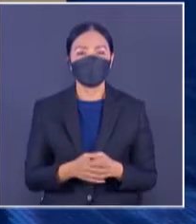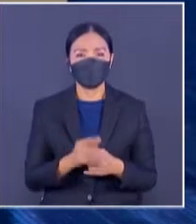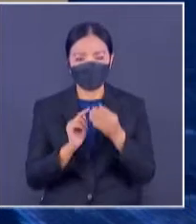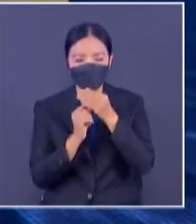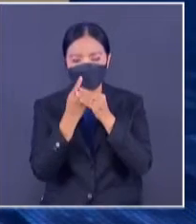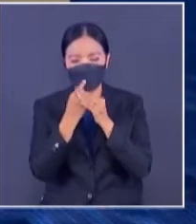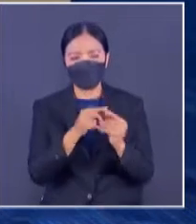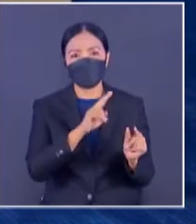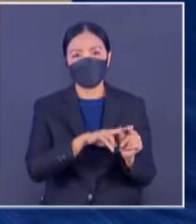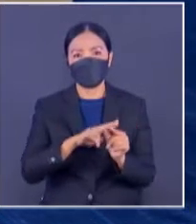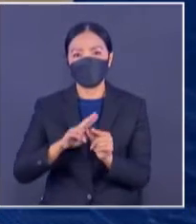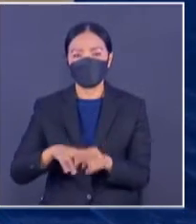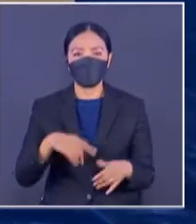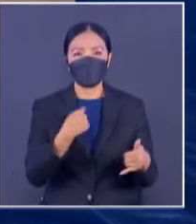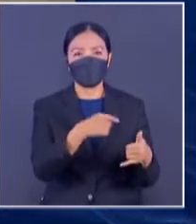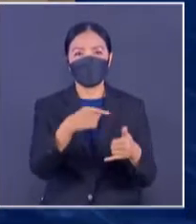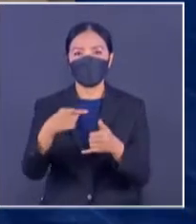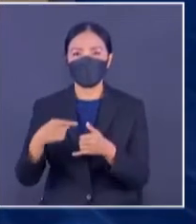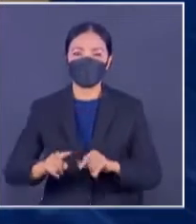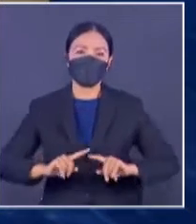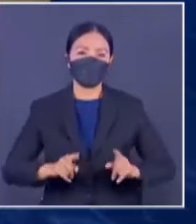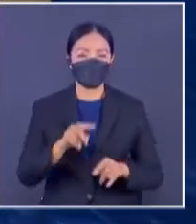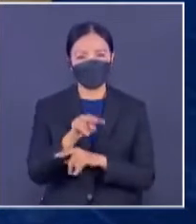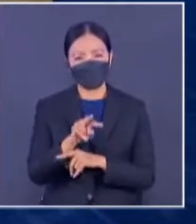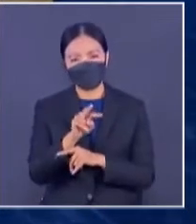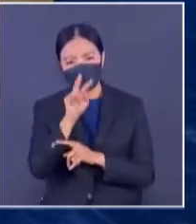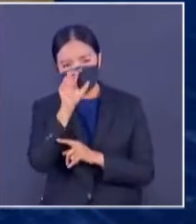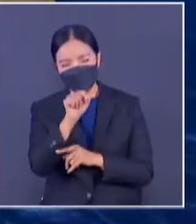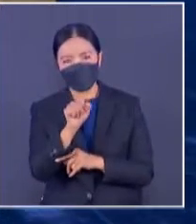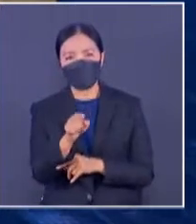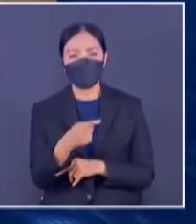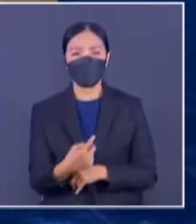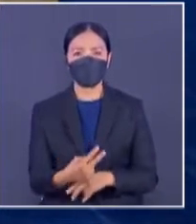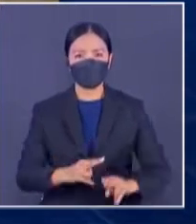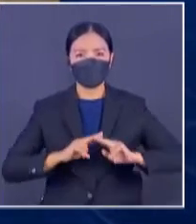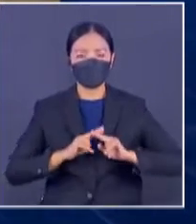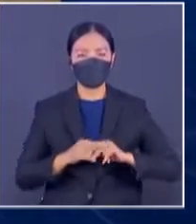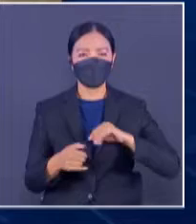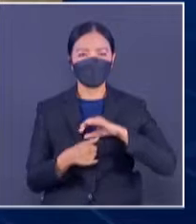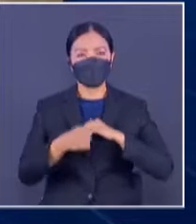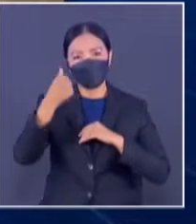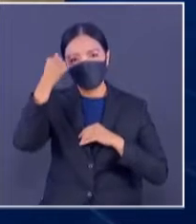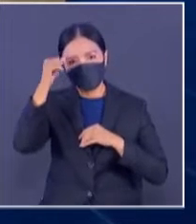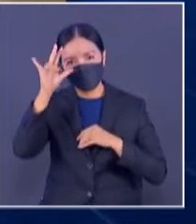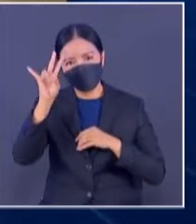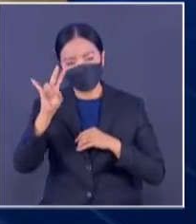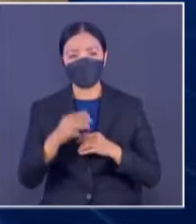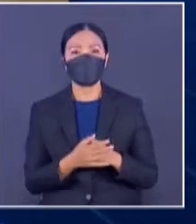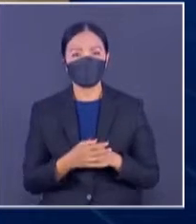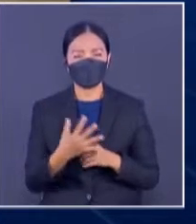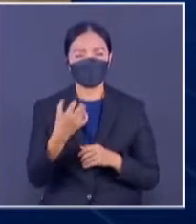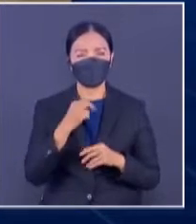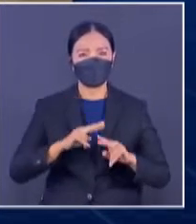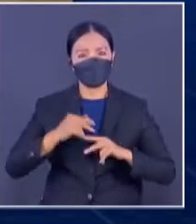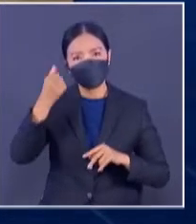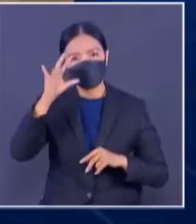นนะครับผลตรวจเนี่ยเป็นลบทุกคนแต่ว่าก็ต้องเฝ้าสังเกตอาการ7วันเมื่อครบ7วันแล้วก็ให้ทำการตรวจ ATK ซ้ำอีกครั้ง